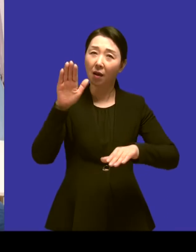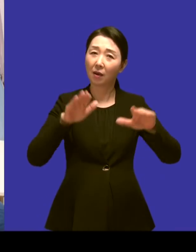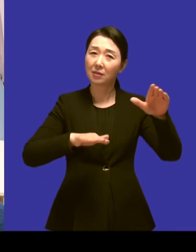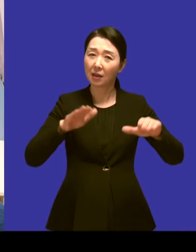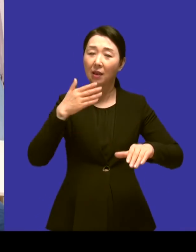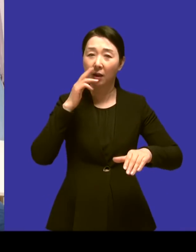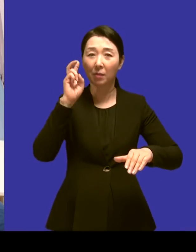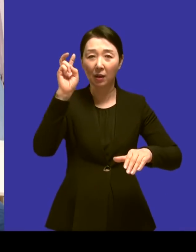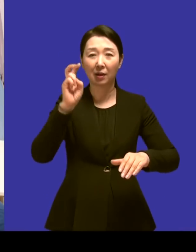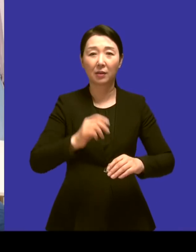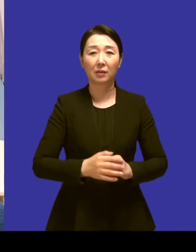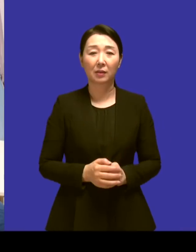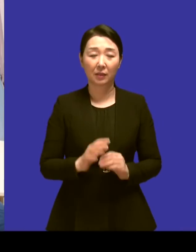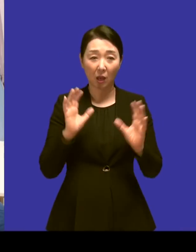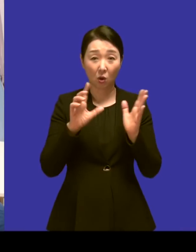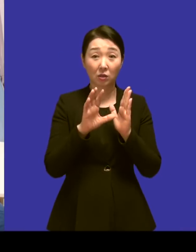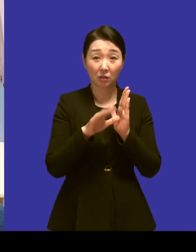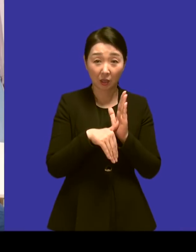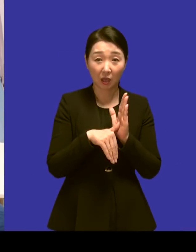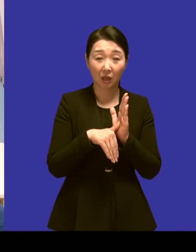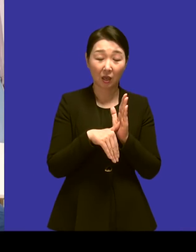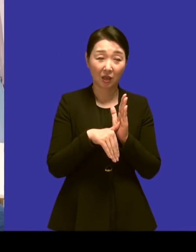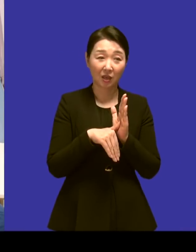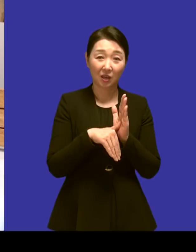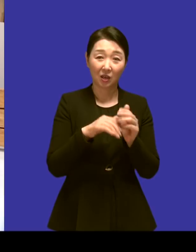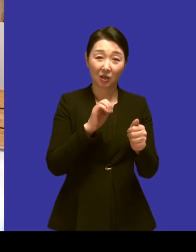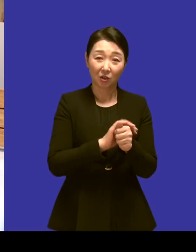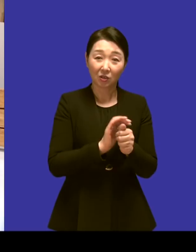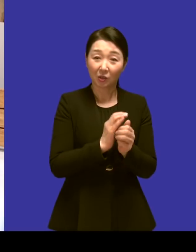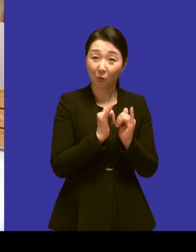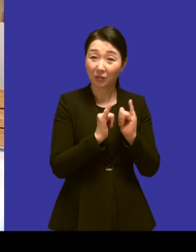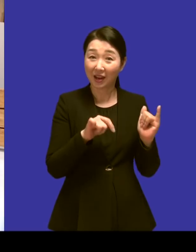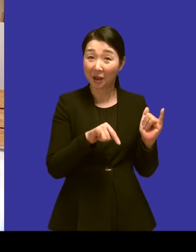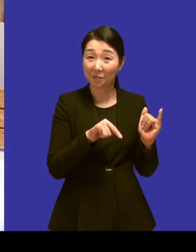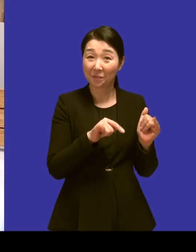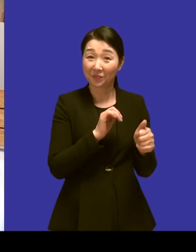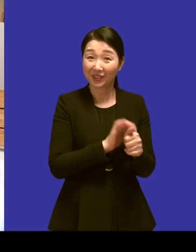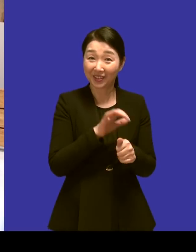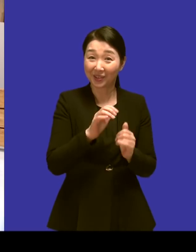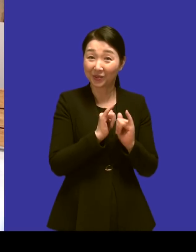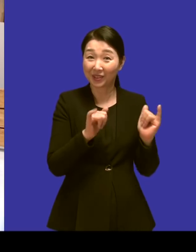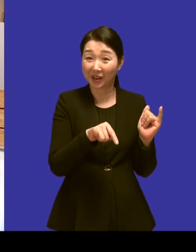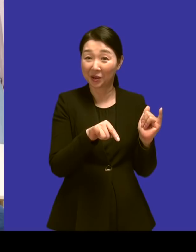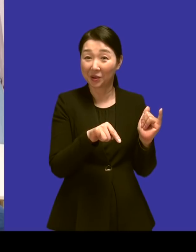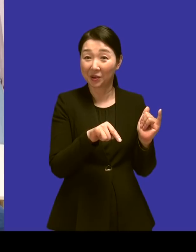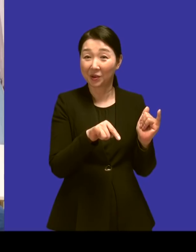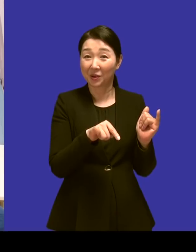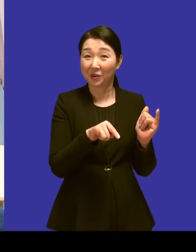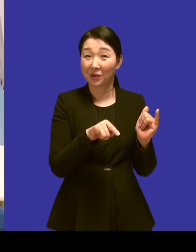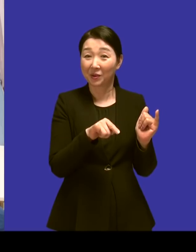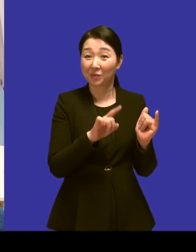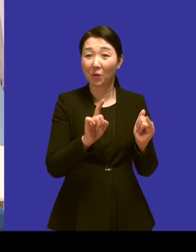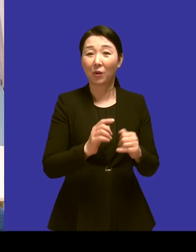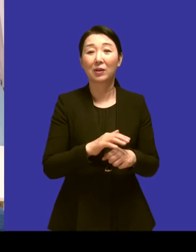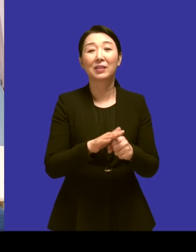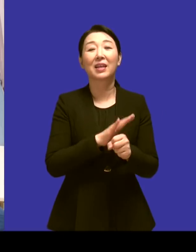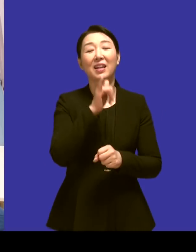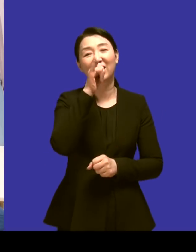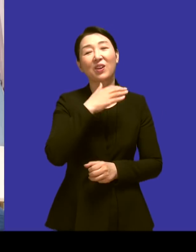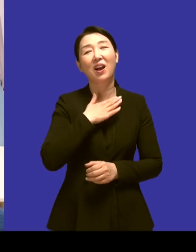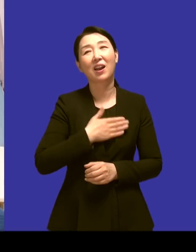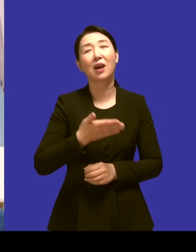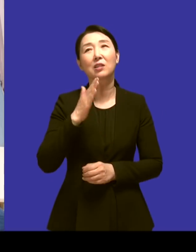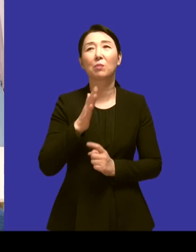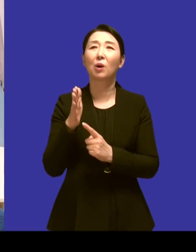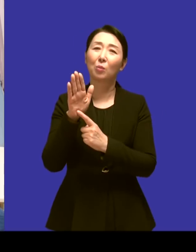네. 제가 원래 있었던 교회도 그 경상도 분들로 계셨던 공동체거든요. 엄청 이게 사랑이 있는 건 알겠는데